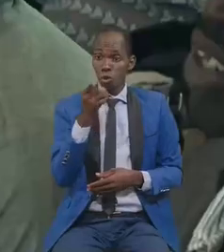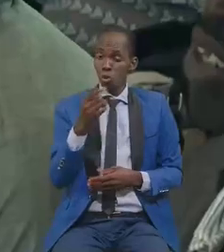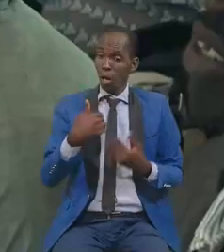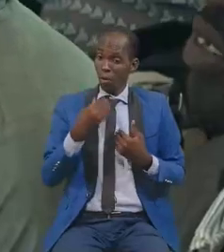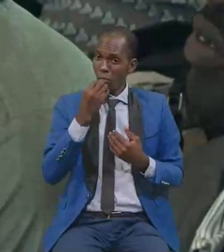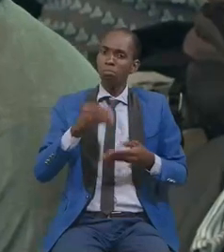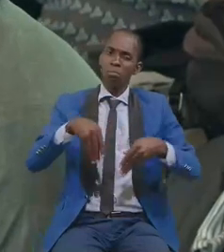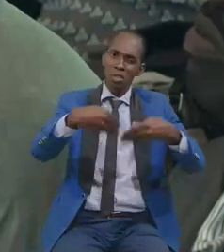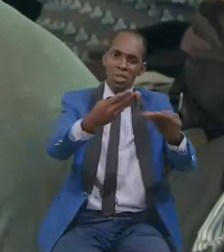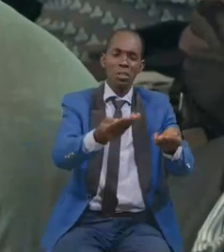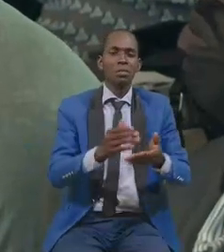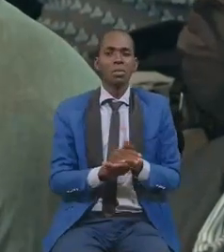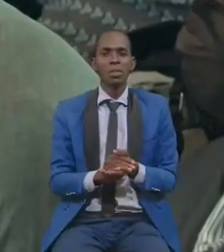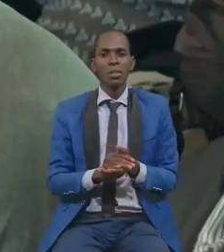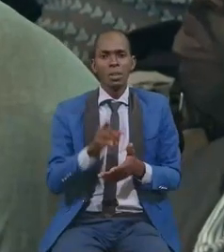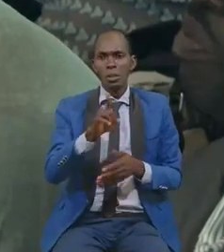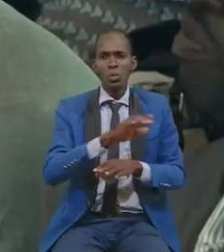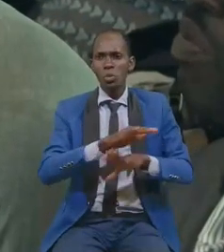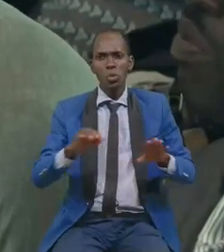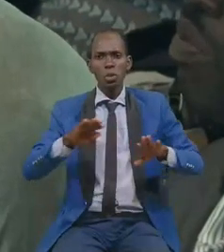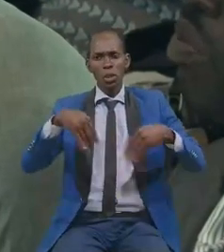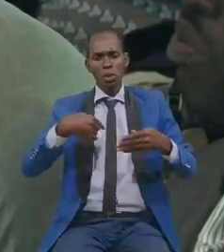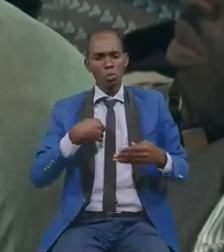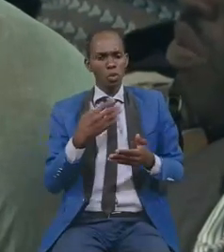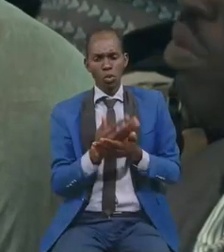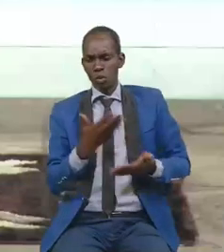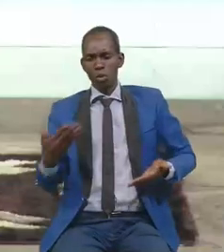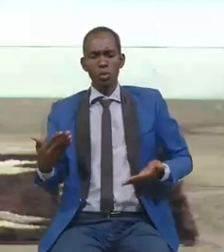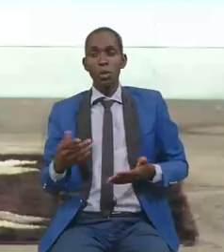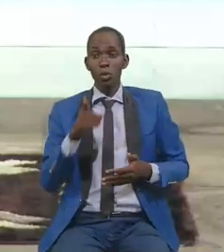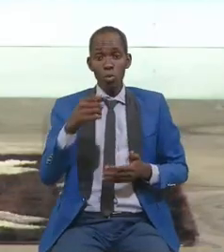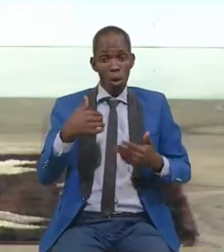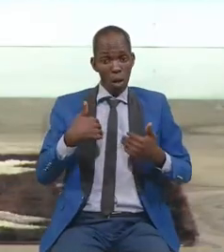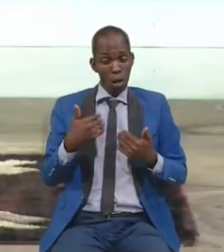Ils ne m'ont pas fait manger, il faut leur donner à manger. Ils n'ont pas pourvu à mon besoin,